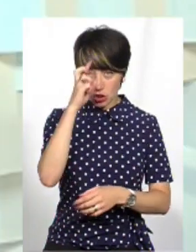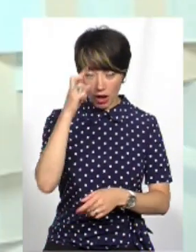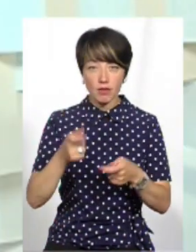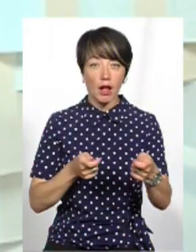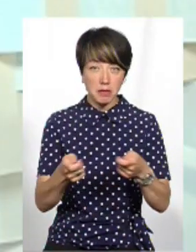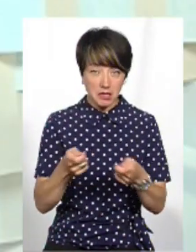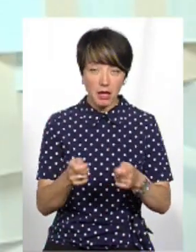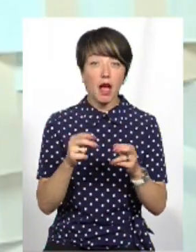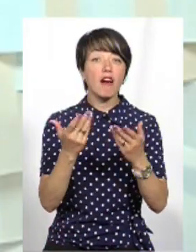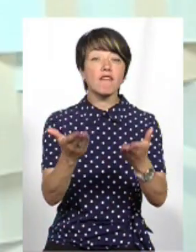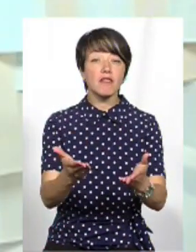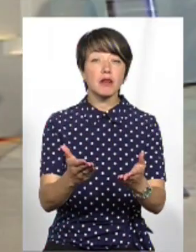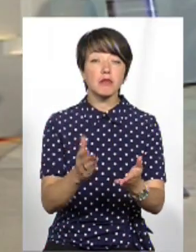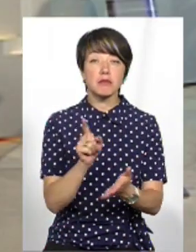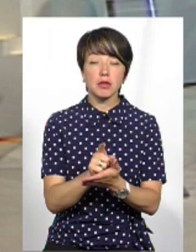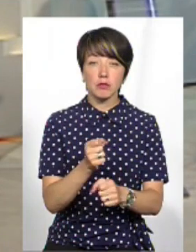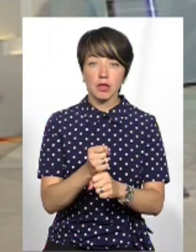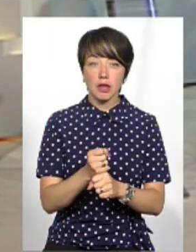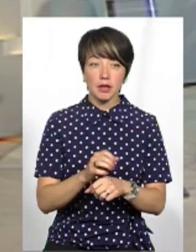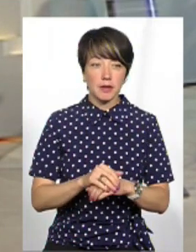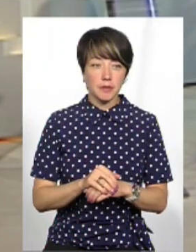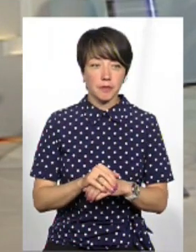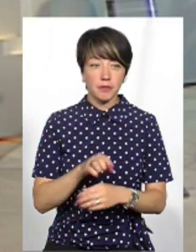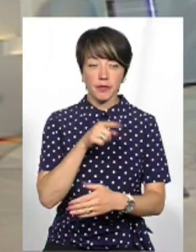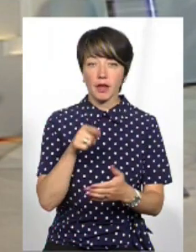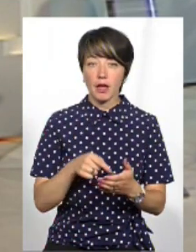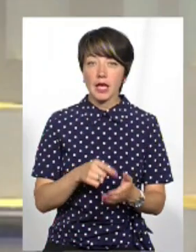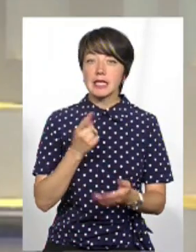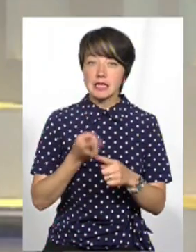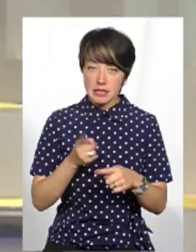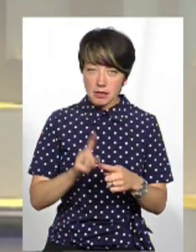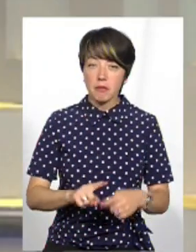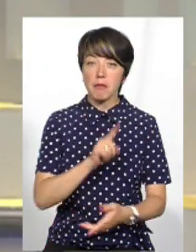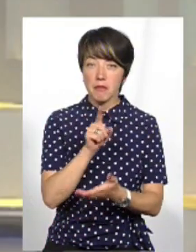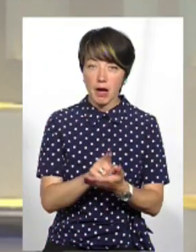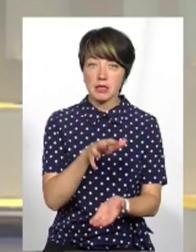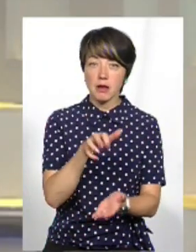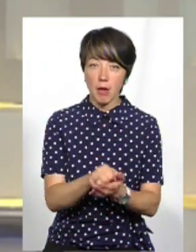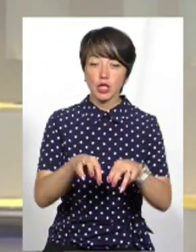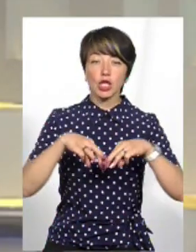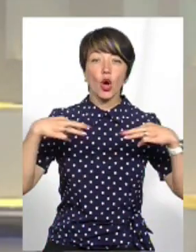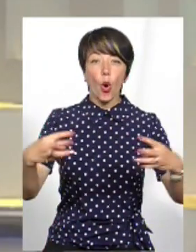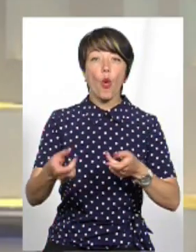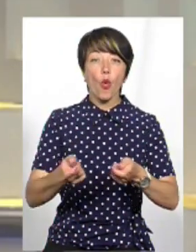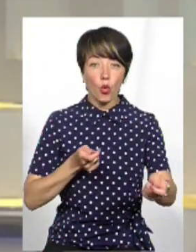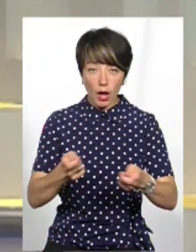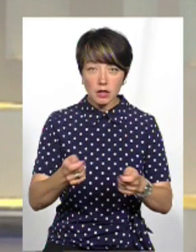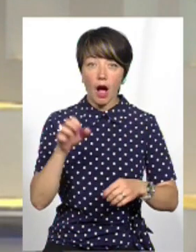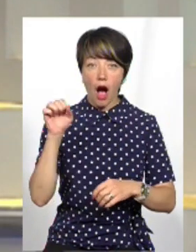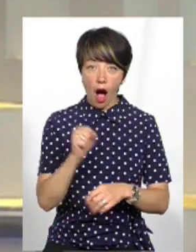влада обласна. Так. Як ви, що ви маєте робити? Не менше, ніж влада обласна, цим має займатися також і уряд. А уряд формується